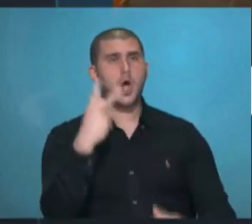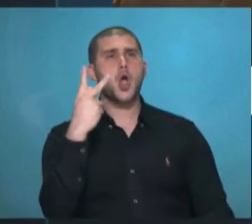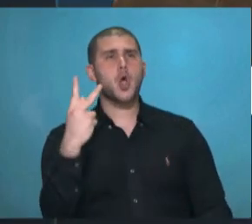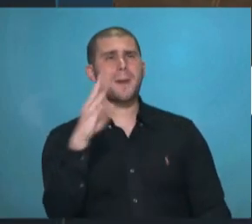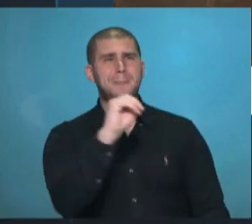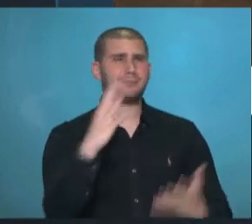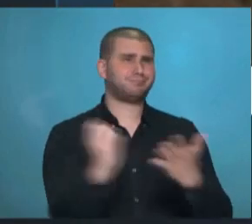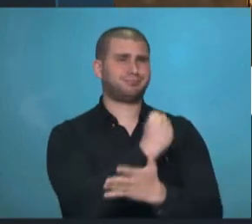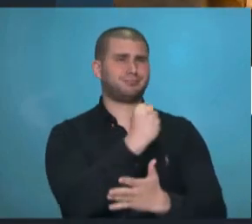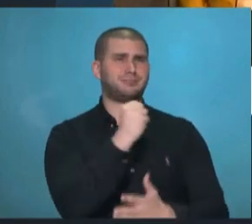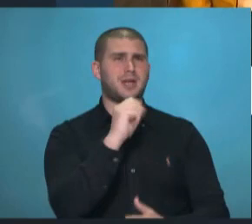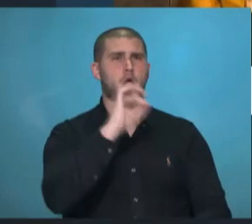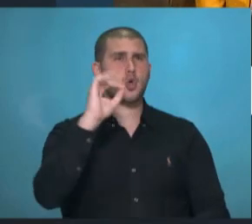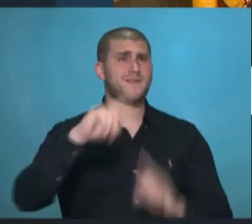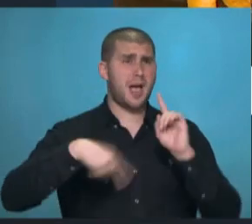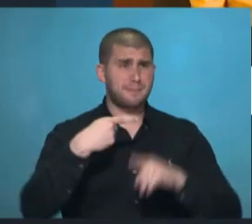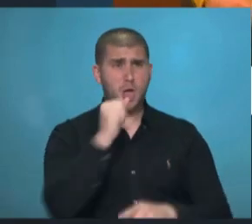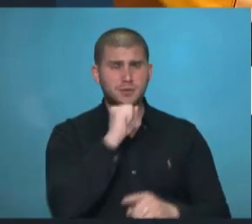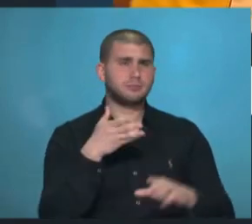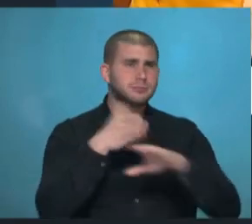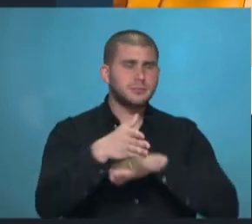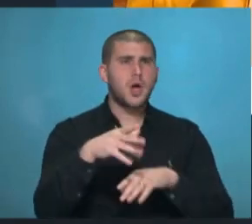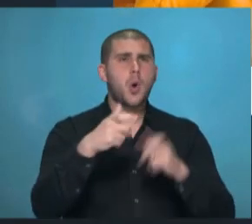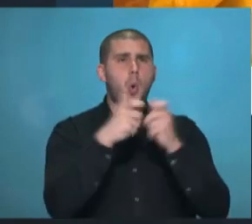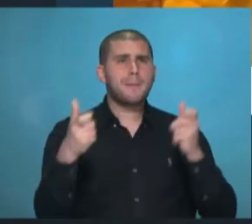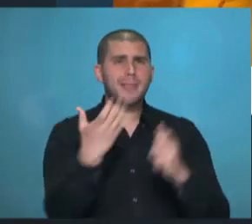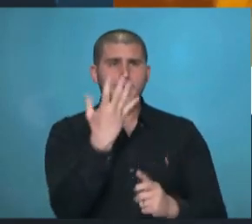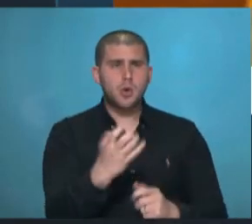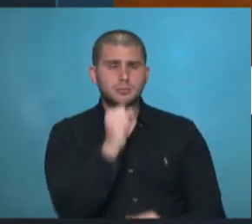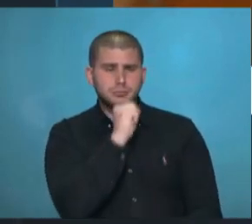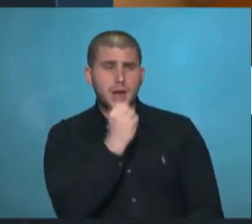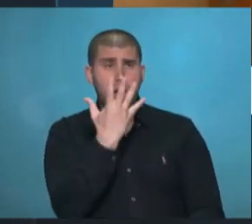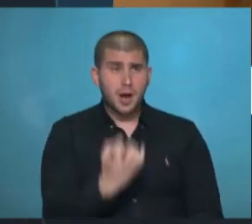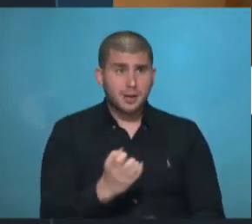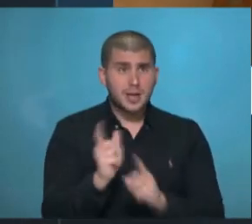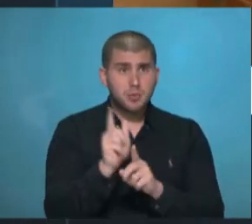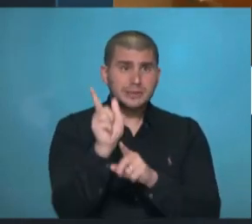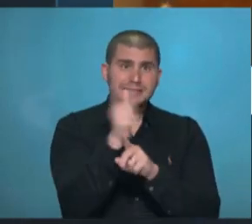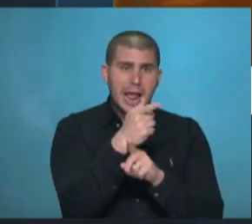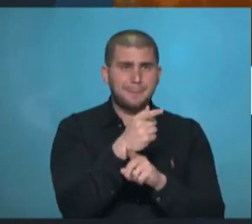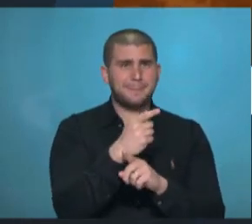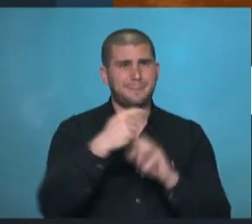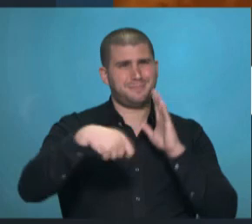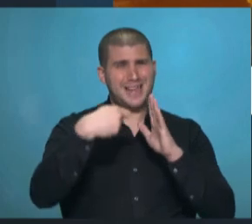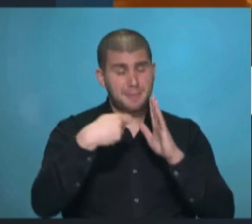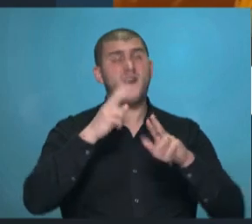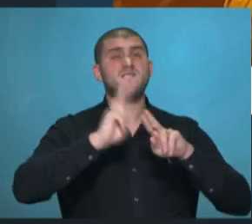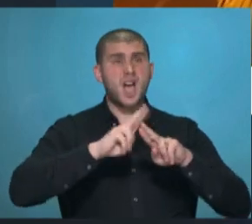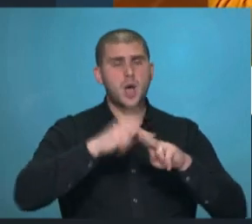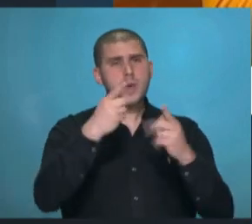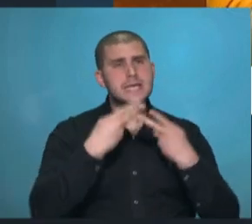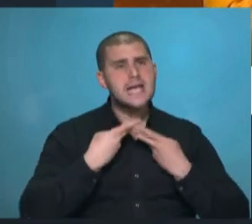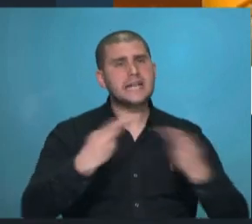של הכוכב הבא לאירוויזיון, ייכנס לאולפן הקלטות, יקליט את השיר, יצולם לו קליפ כמובן, והקליפ הזה ייחשף